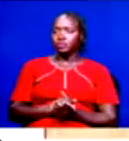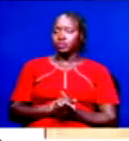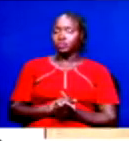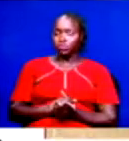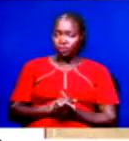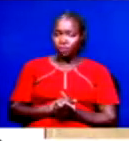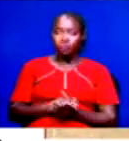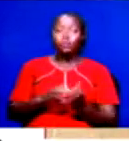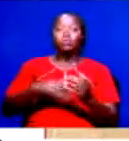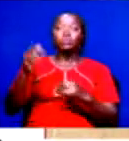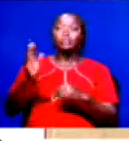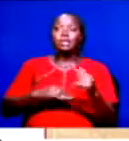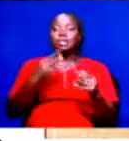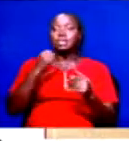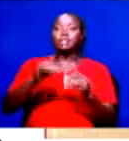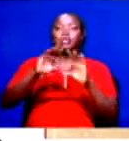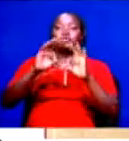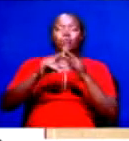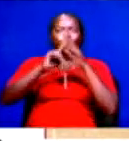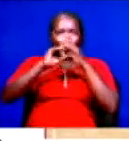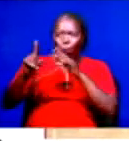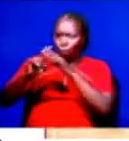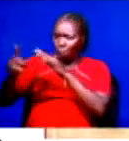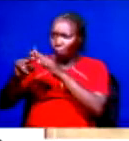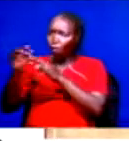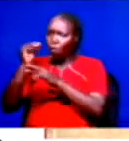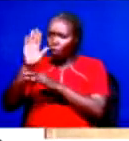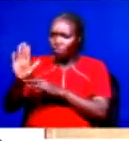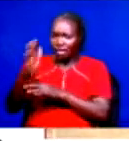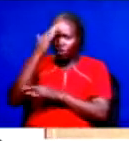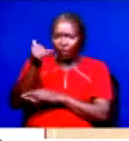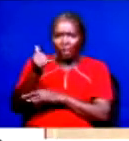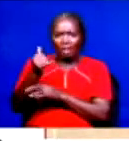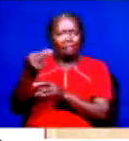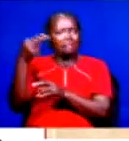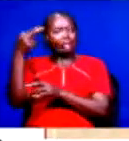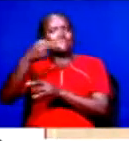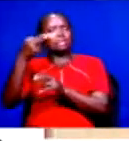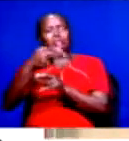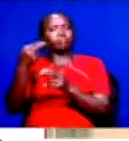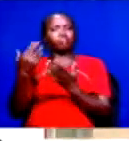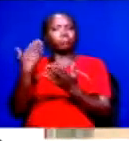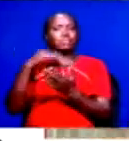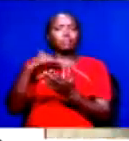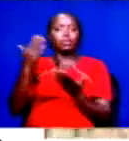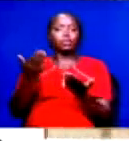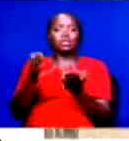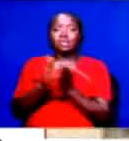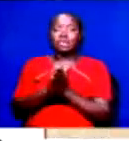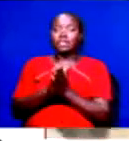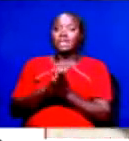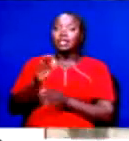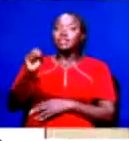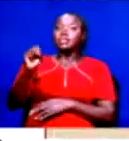Zaidi ya familia 300 waliotoroka makazi yao kutokana na mashambulizi ya majambazi katika sehemu ya Lkeek Sabuk, kaunti